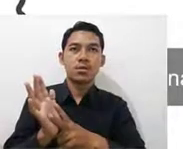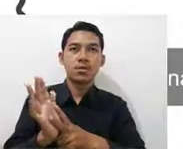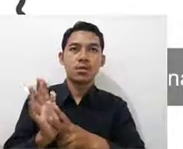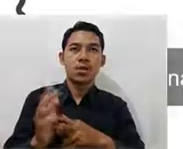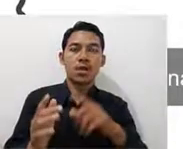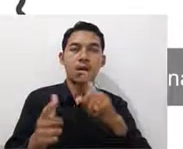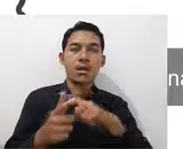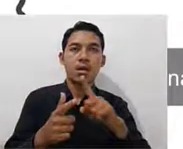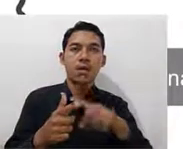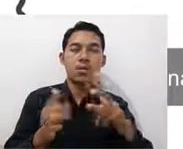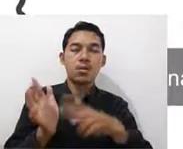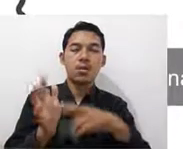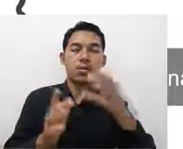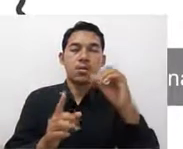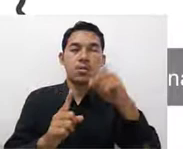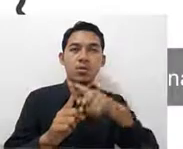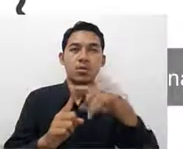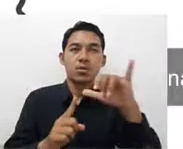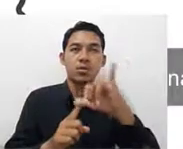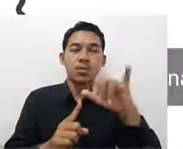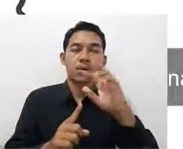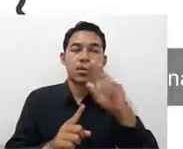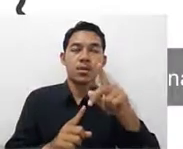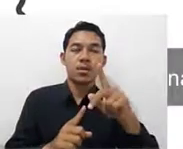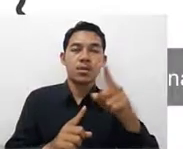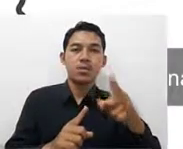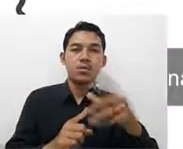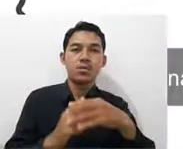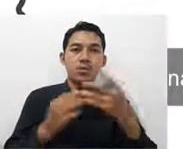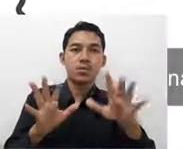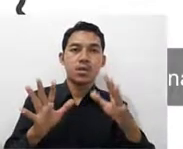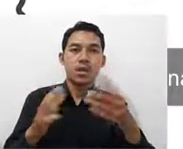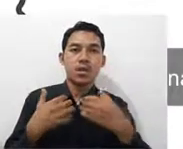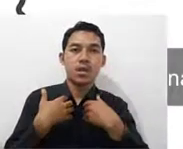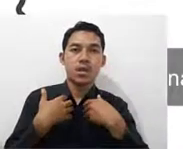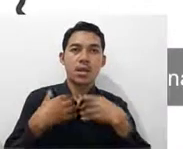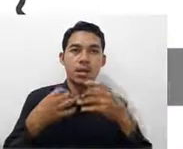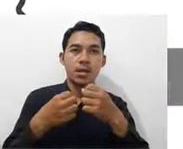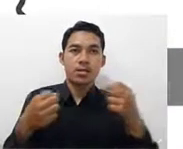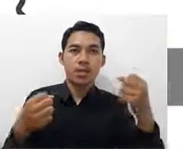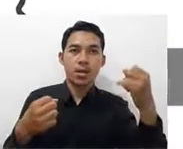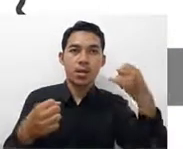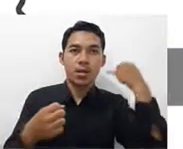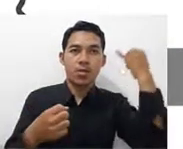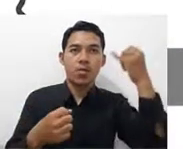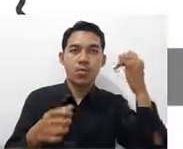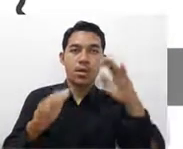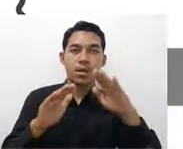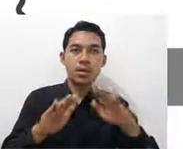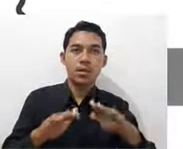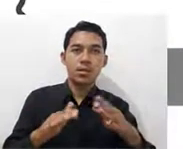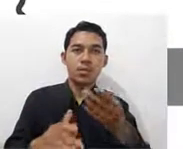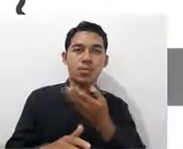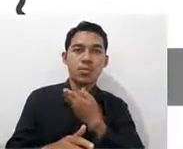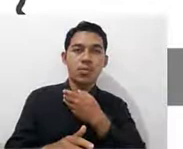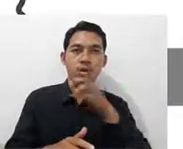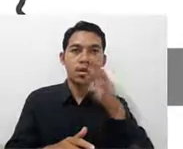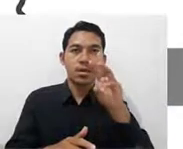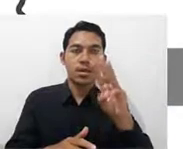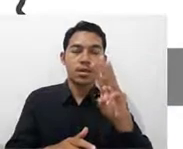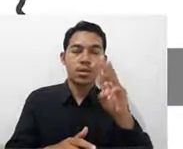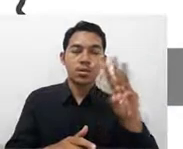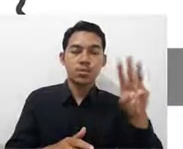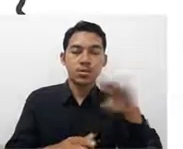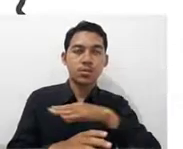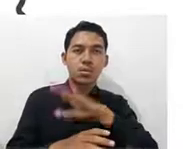or. Nah kalau XOR ini dari 3 gerbang logika dasar, yaitu and, or, dan not. Jadi tiga-tiganya